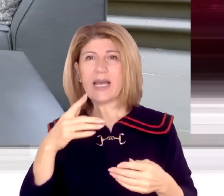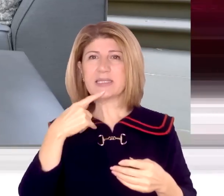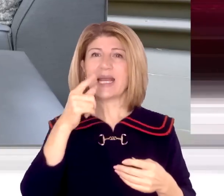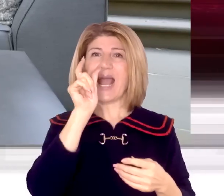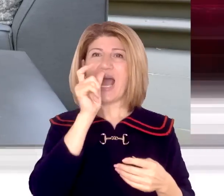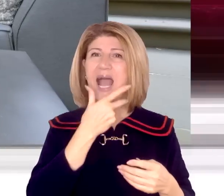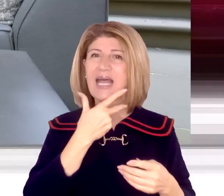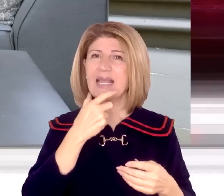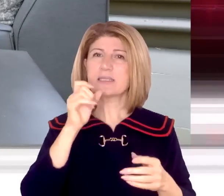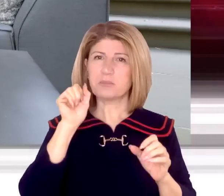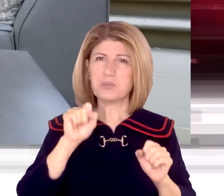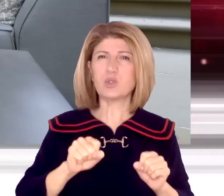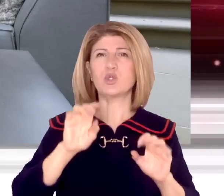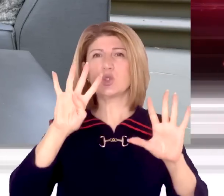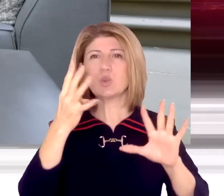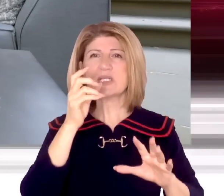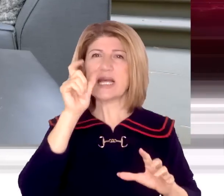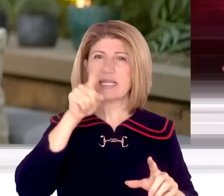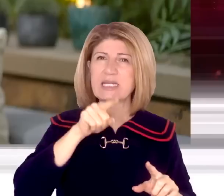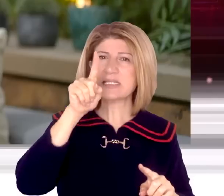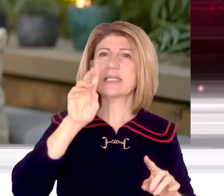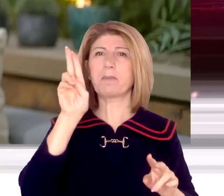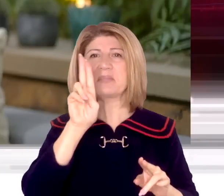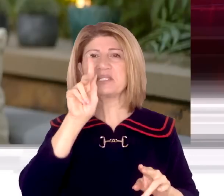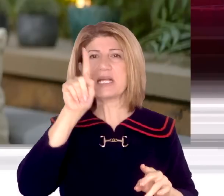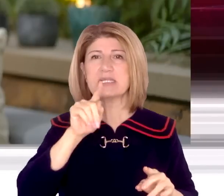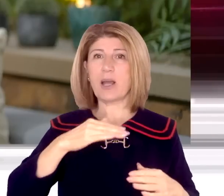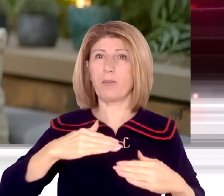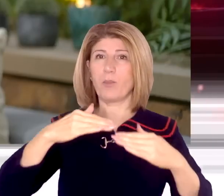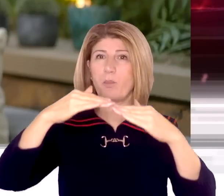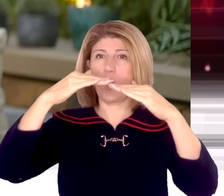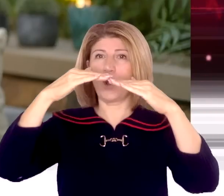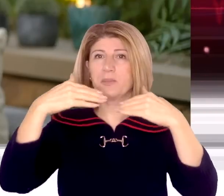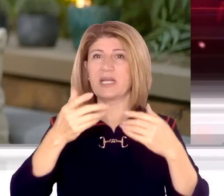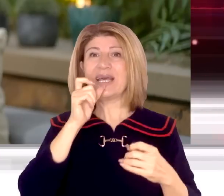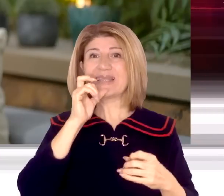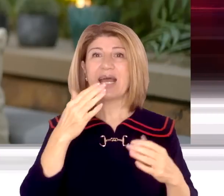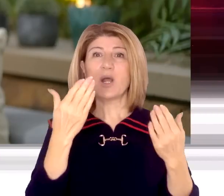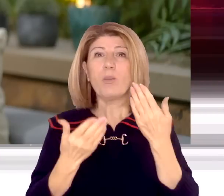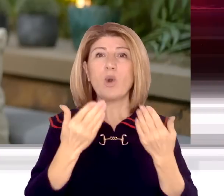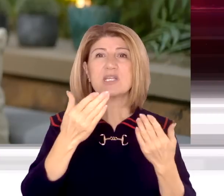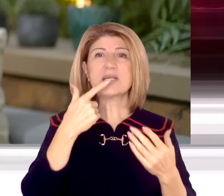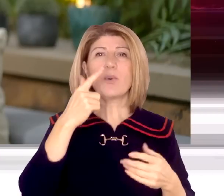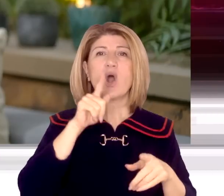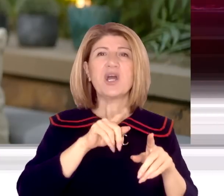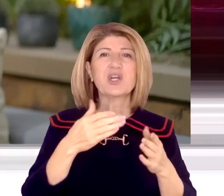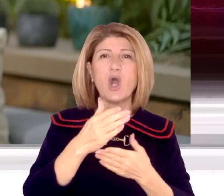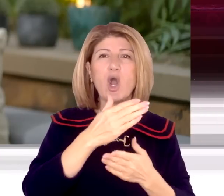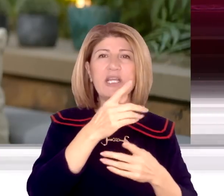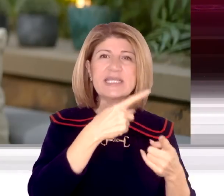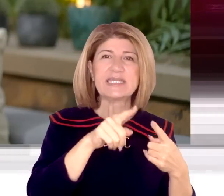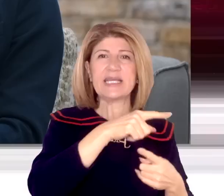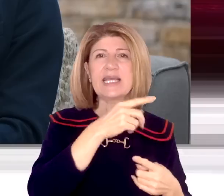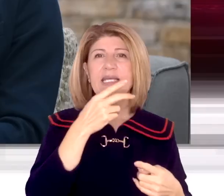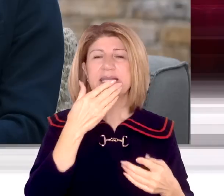نشون داده که این عدد میتونه تا حد 19% یا 20% هم بالا بره، که خب خیلی خوبه در مقایسه با روش‌های دیگه